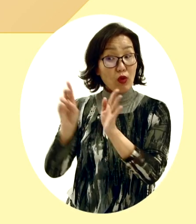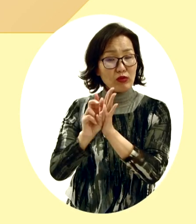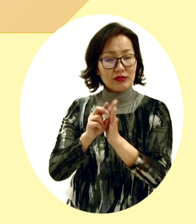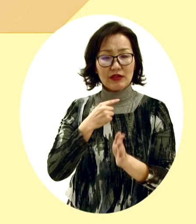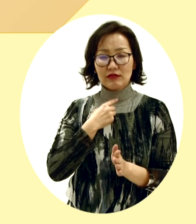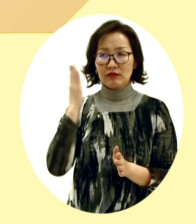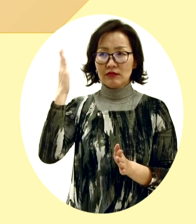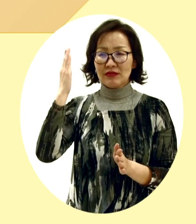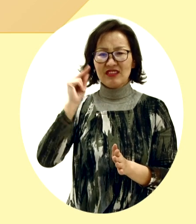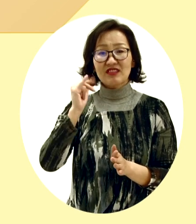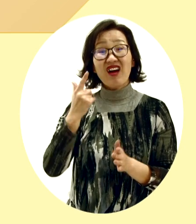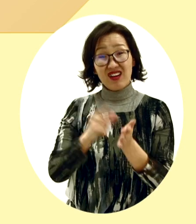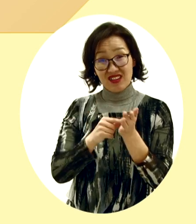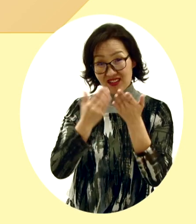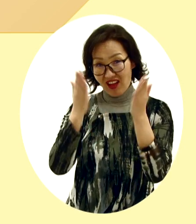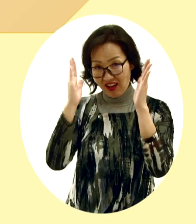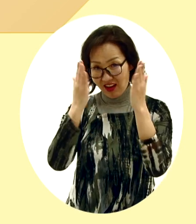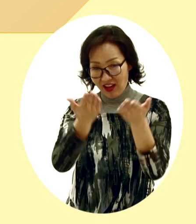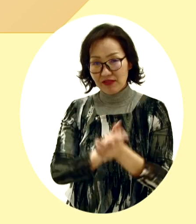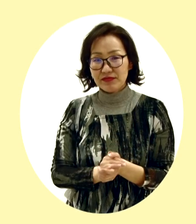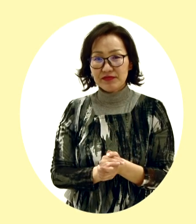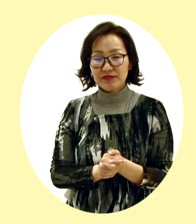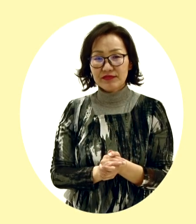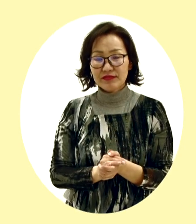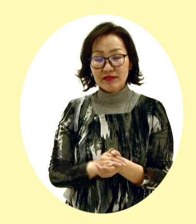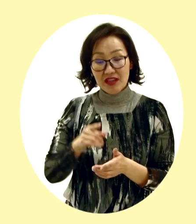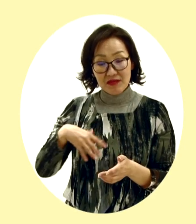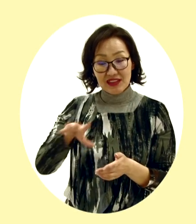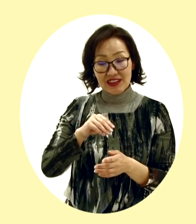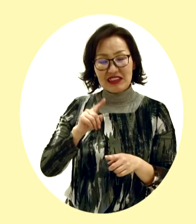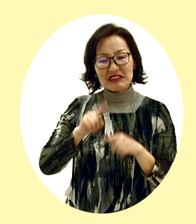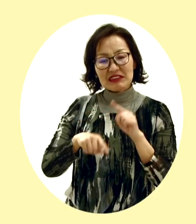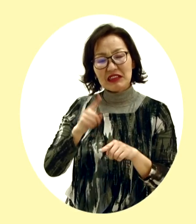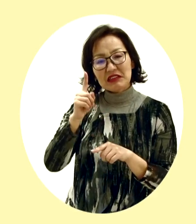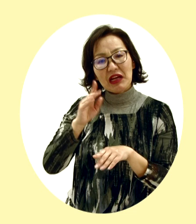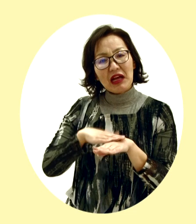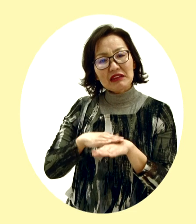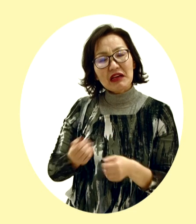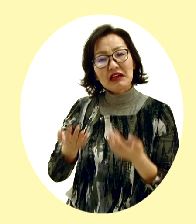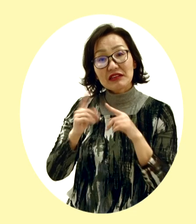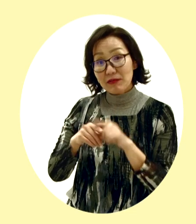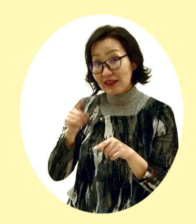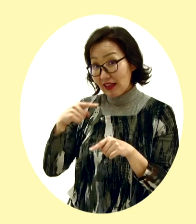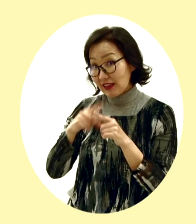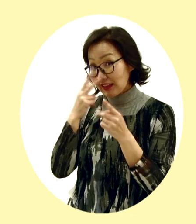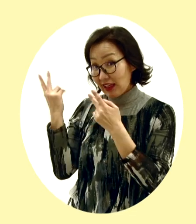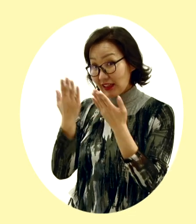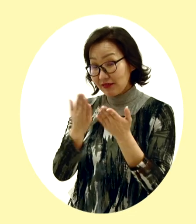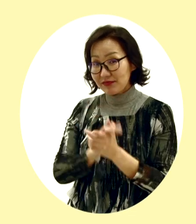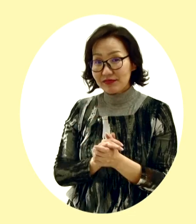байна гэдгийг анхаараарай. За, бидний гаргадаг дараагийн нэг алдаа бол энэ